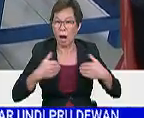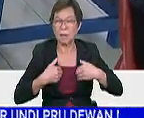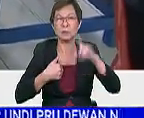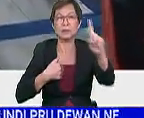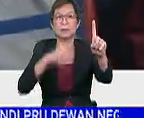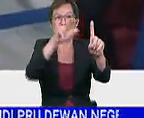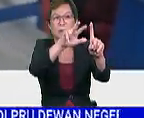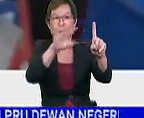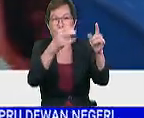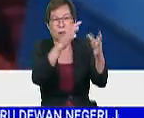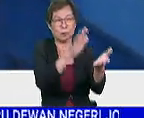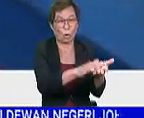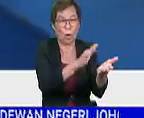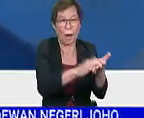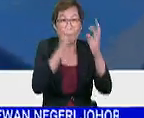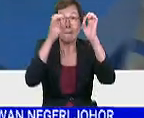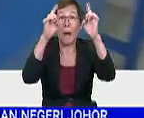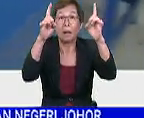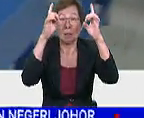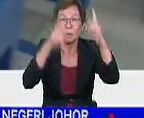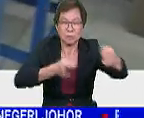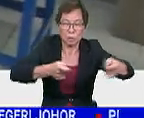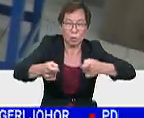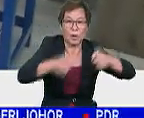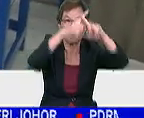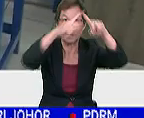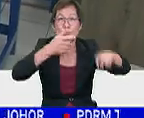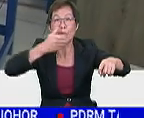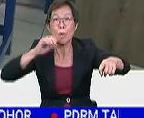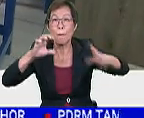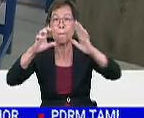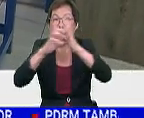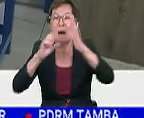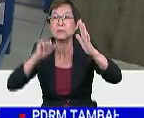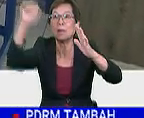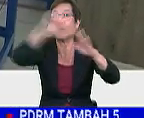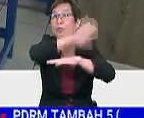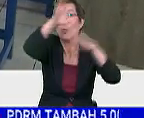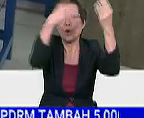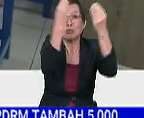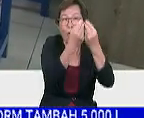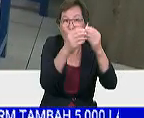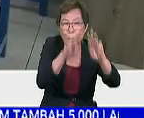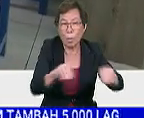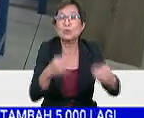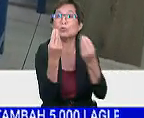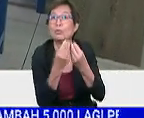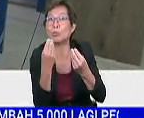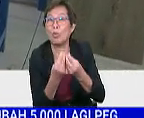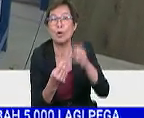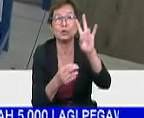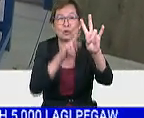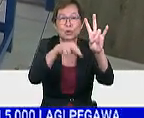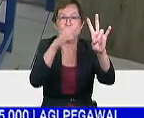13 empat institusi pendidikan kendalian dewan Pemuda pas Sabah dengan keseluruhan pelajar berjumlah